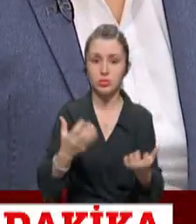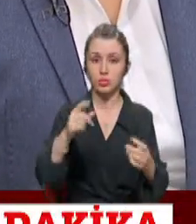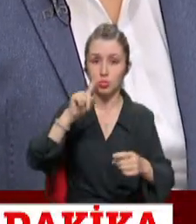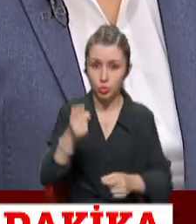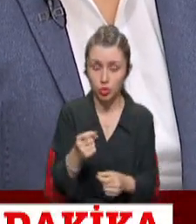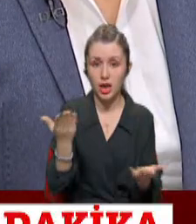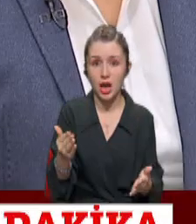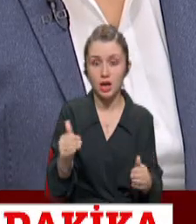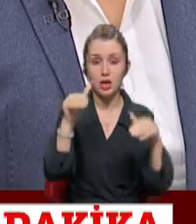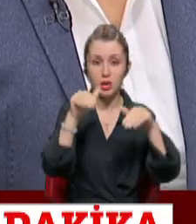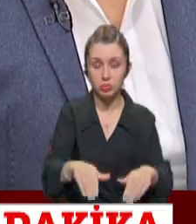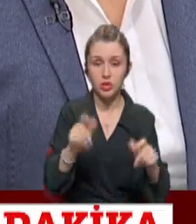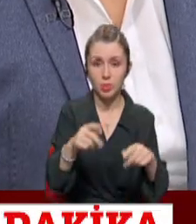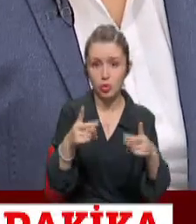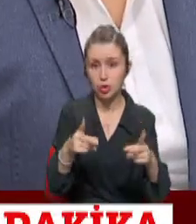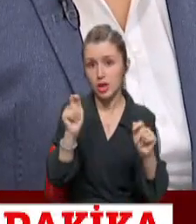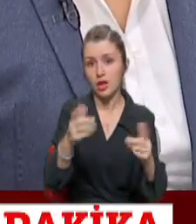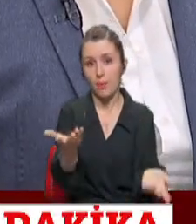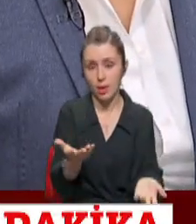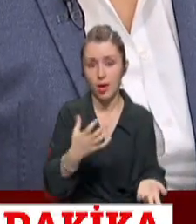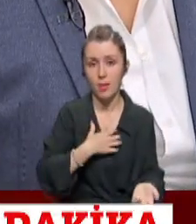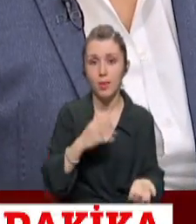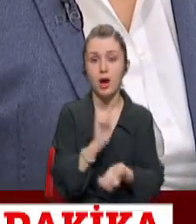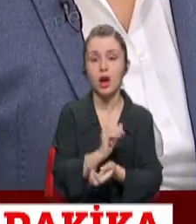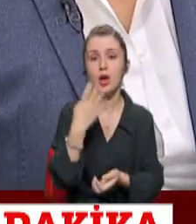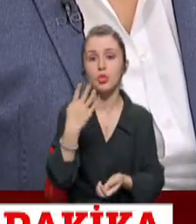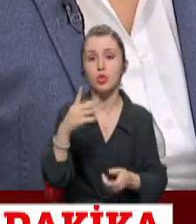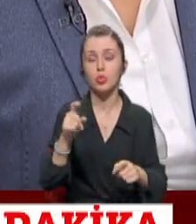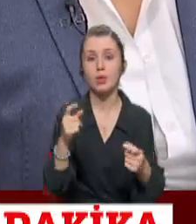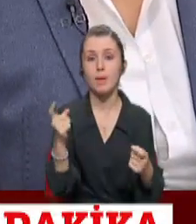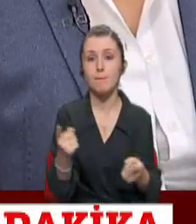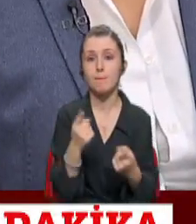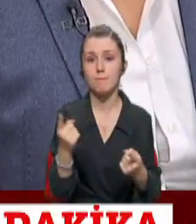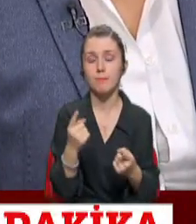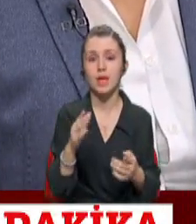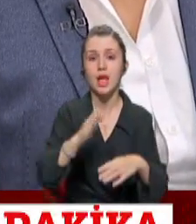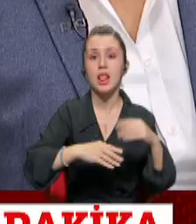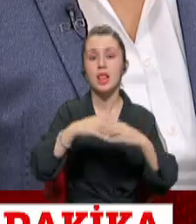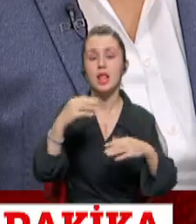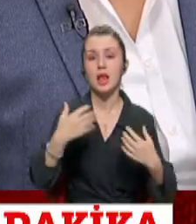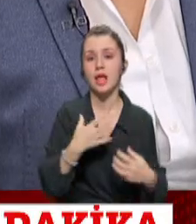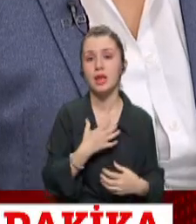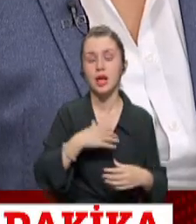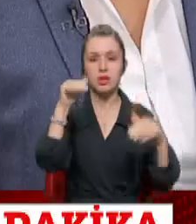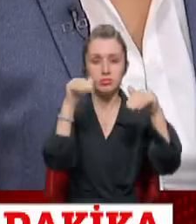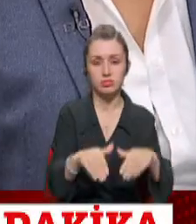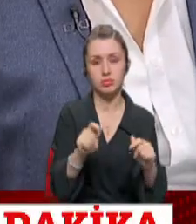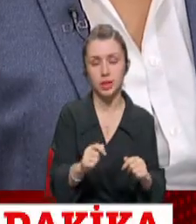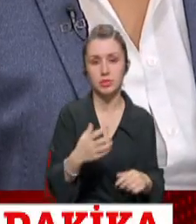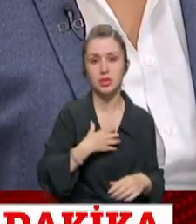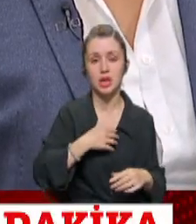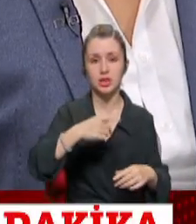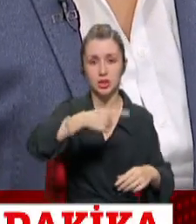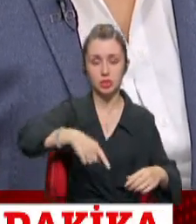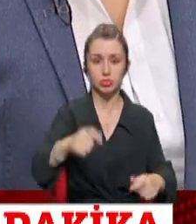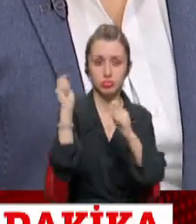Eğer gömebiliyorsanız siz kendiniz gömün. Benim ailem 4 tane bulabildiği 4 tane canını elleriyle kendi gömdü. Kendileri çukur